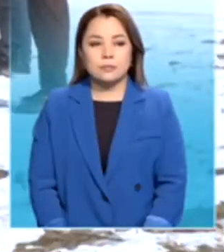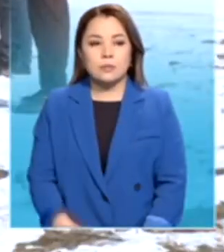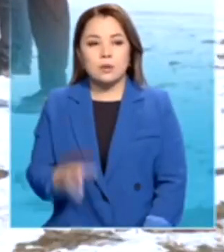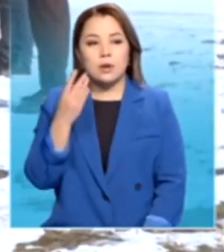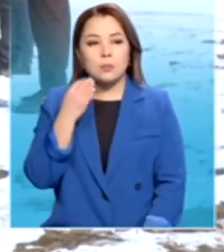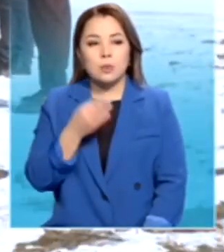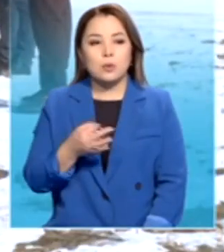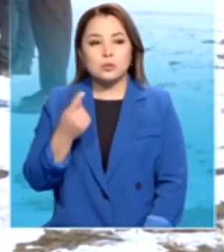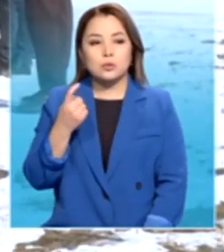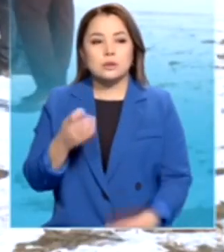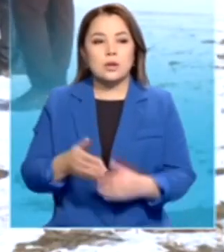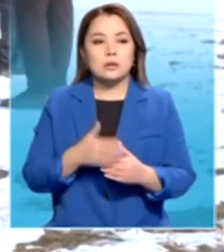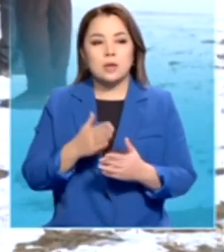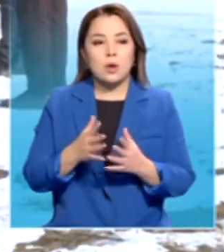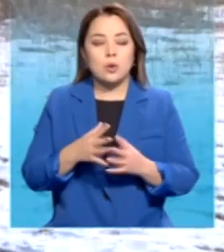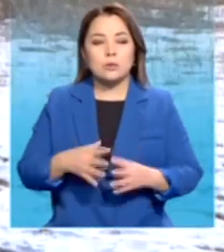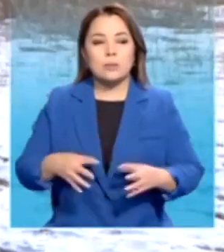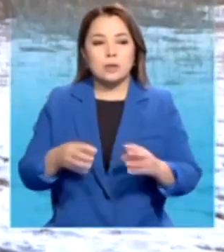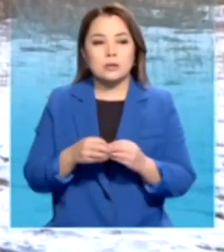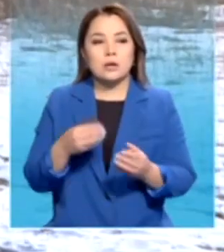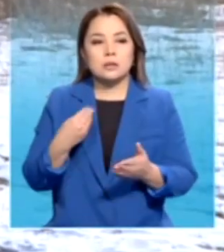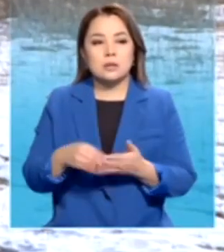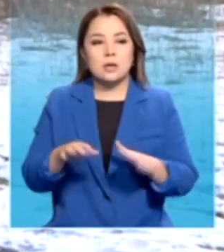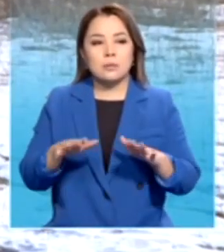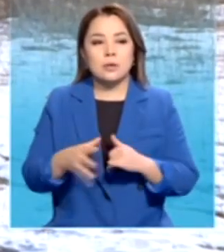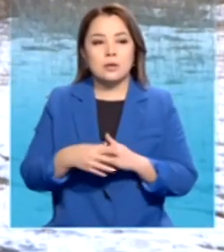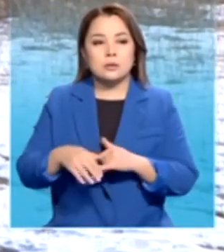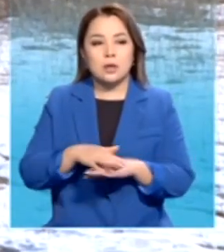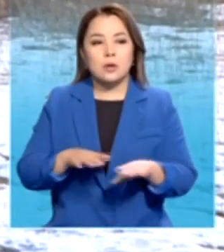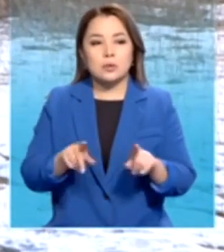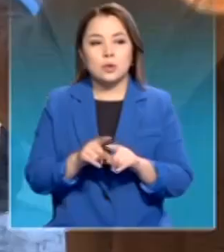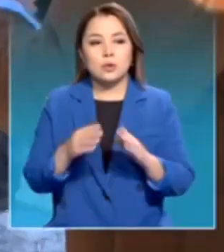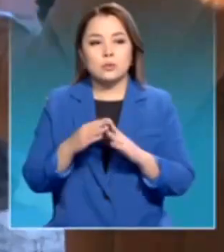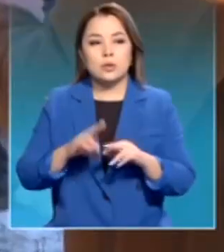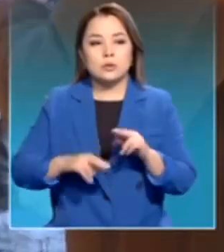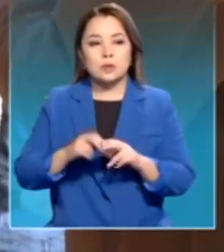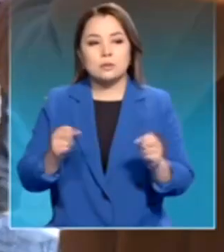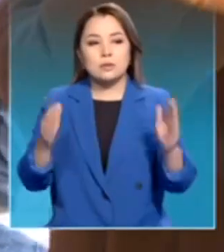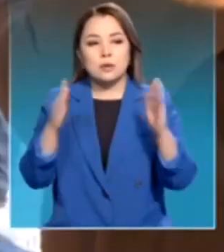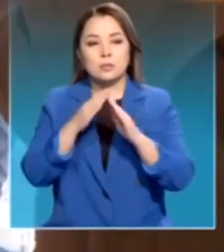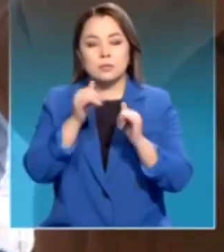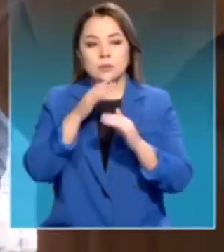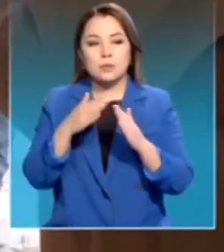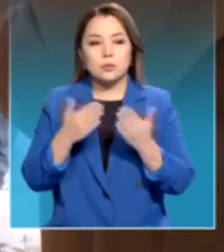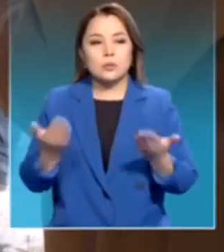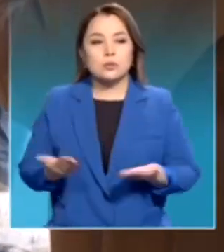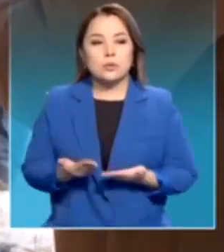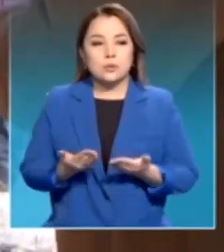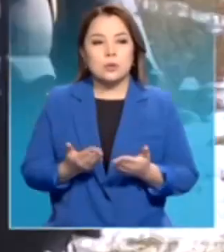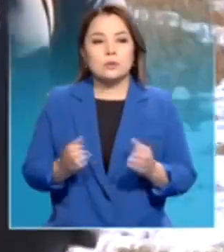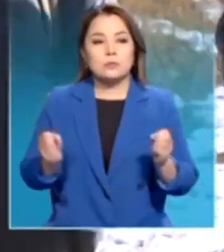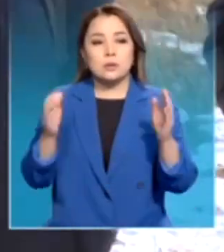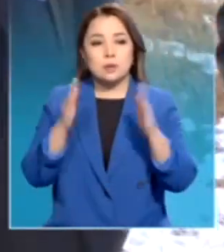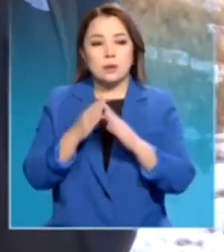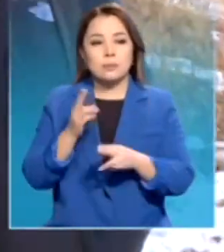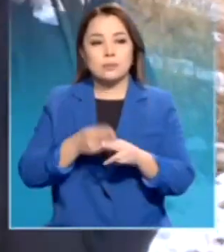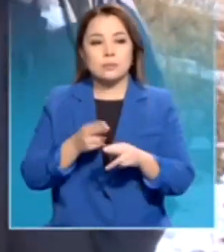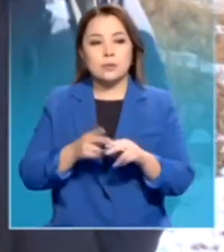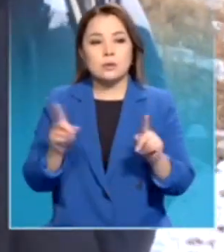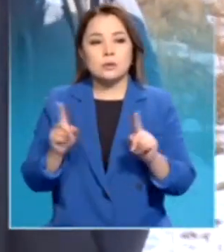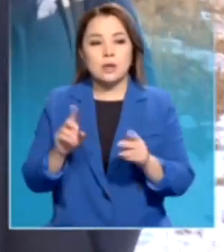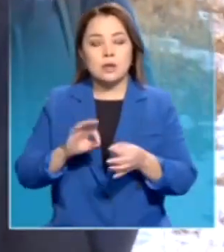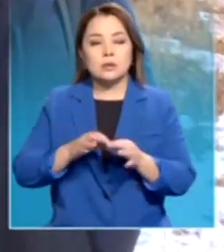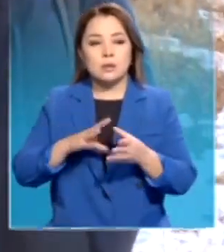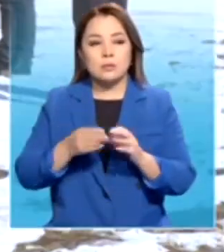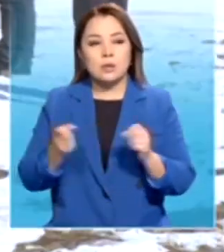Алматы облысында 100-ден астам отбасы сатып алған жер телімдеріне үй сала алмай отыр. Оларға баспана тұрғызуға не кедергі? Мәселенің